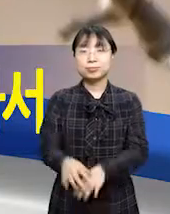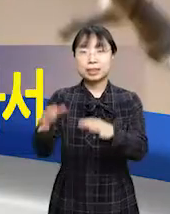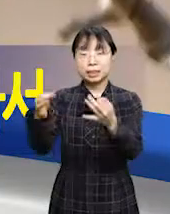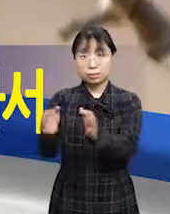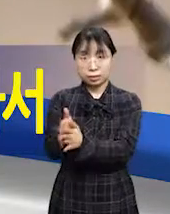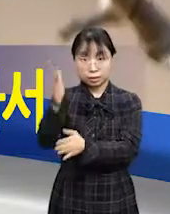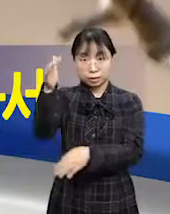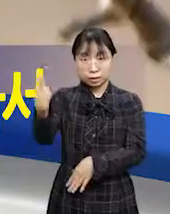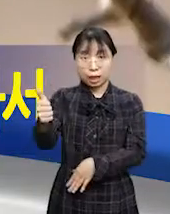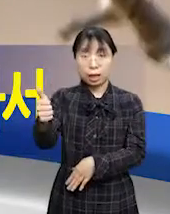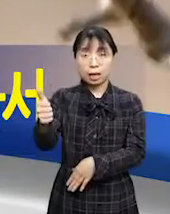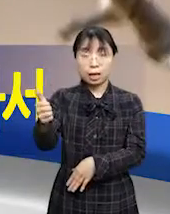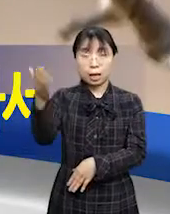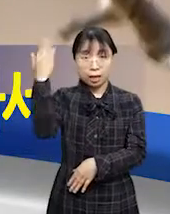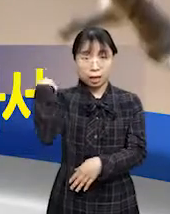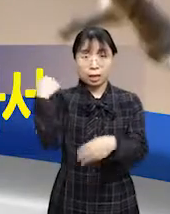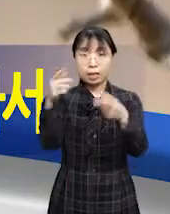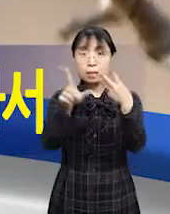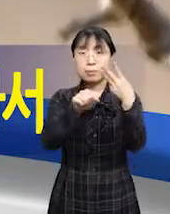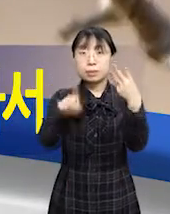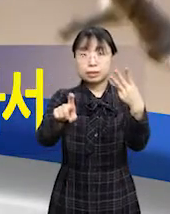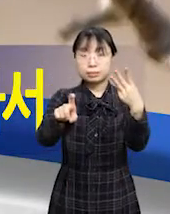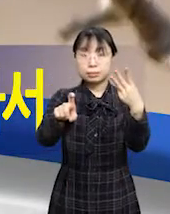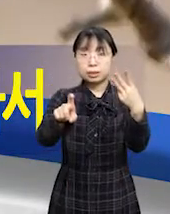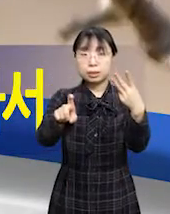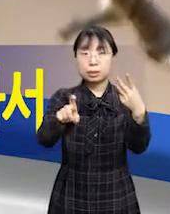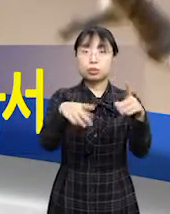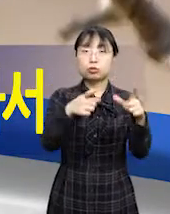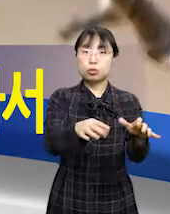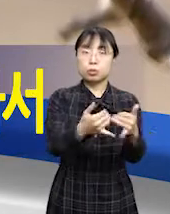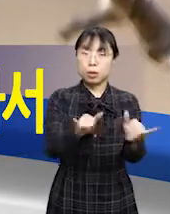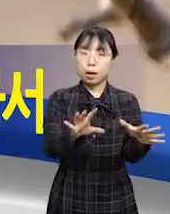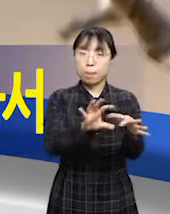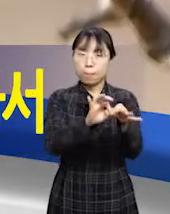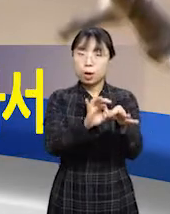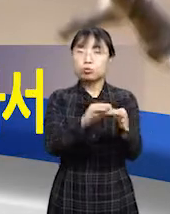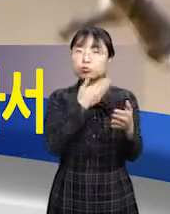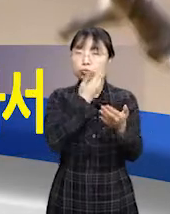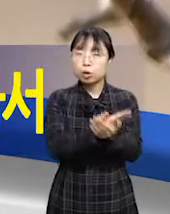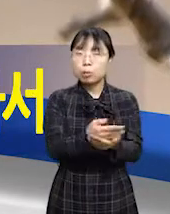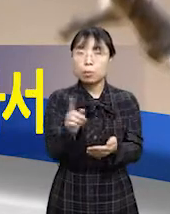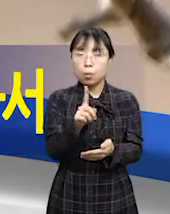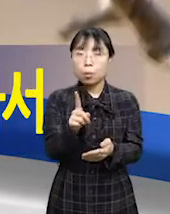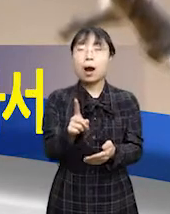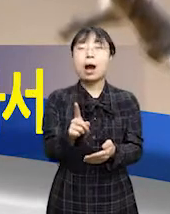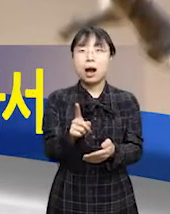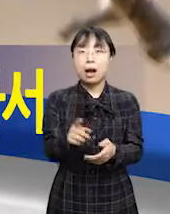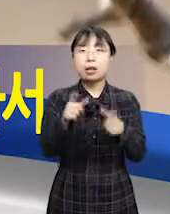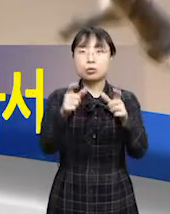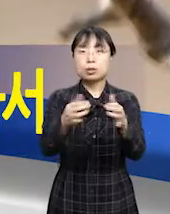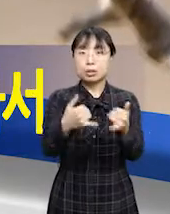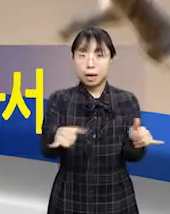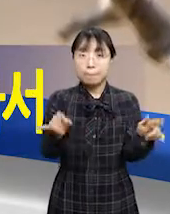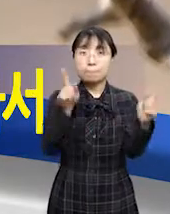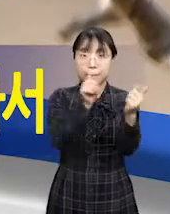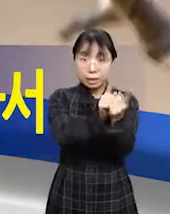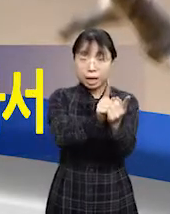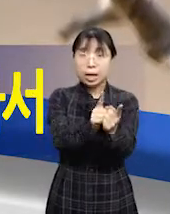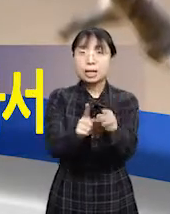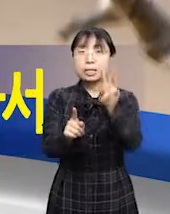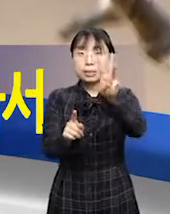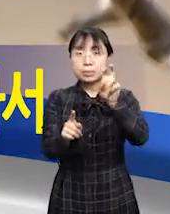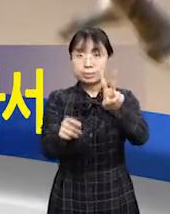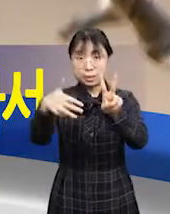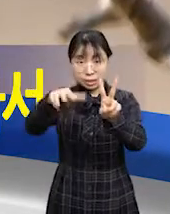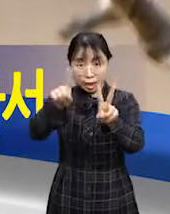김상돈 의왕시장은 지난 3월 10일 시민들의 삶과 연관된 생활 밀착형 현장을 찾아가는 제32차